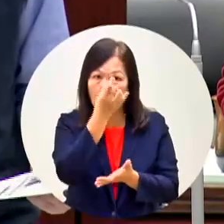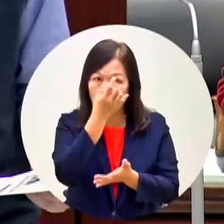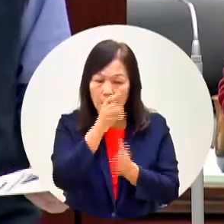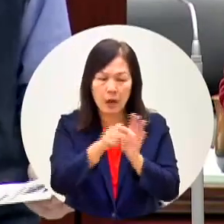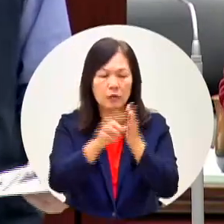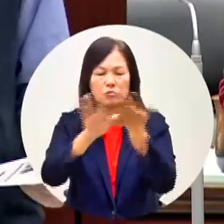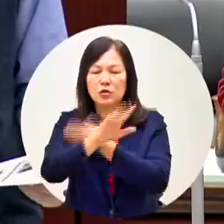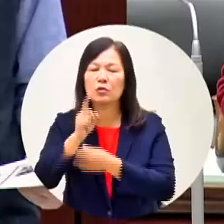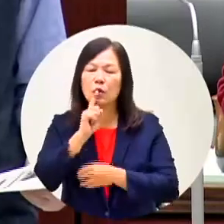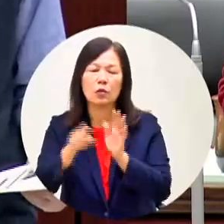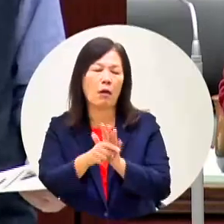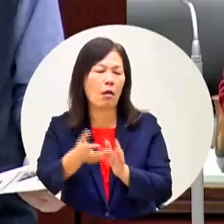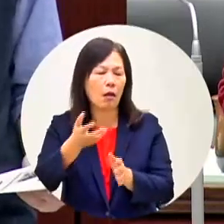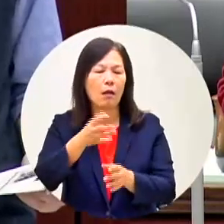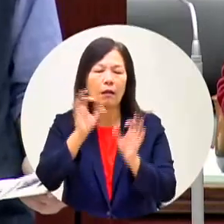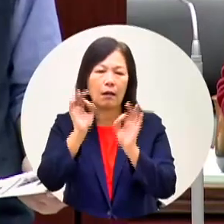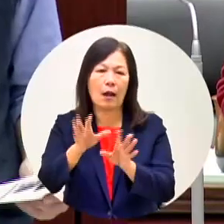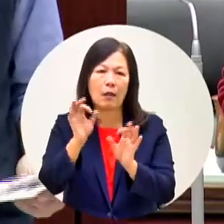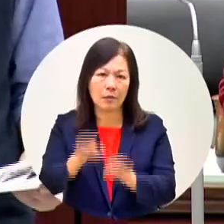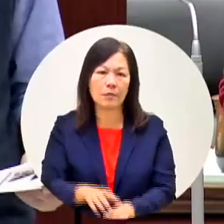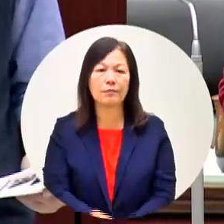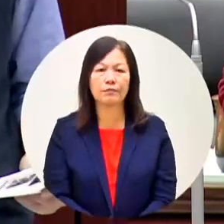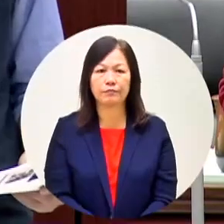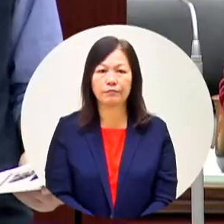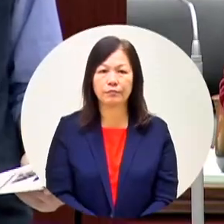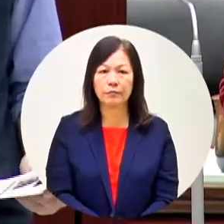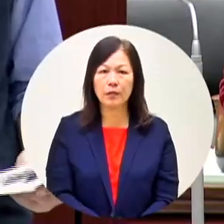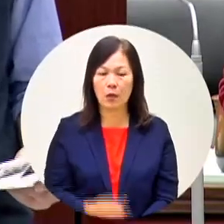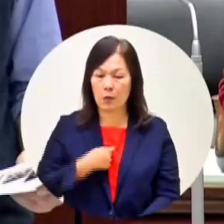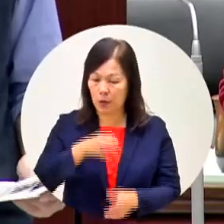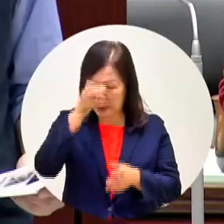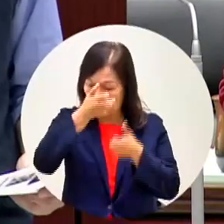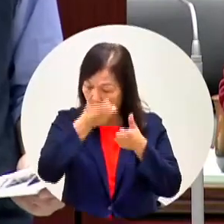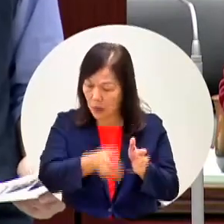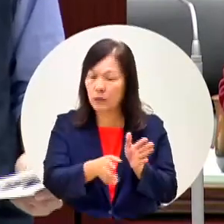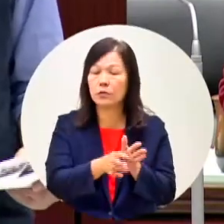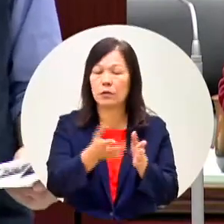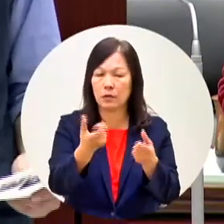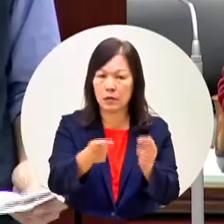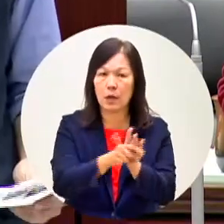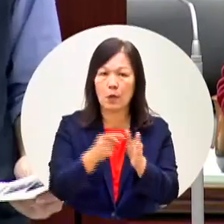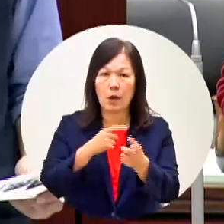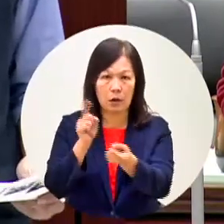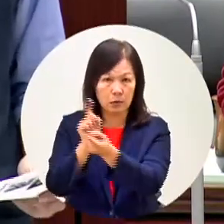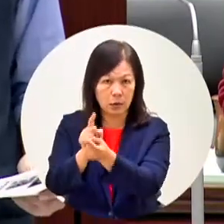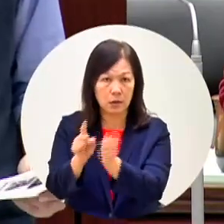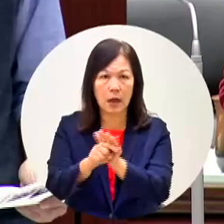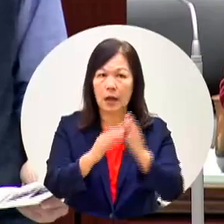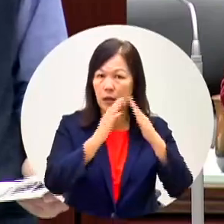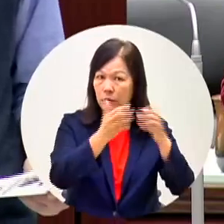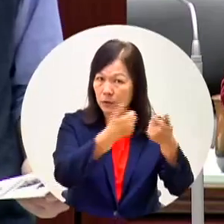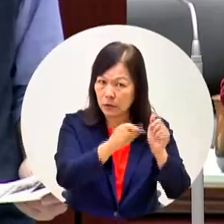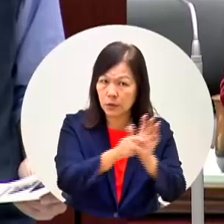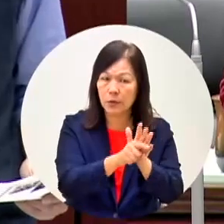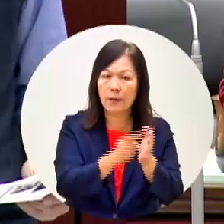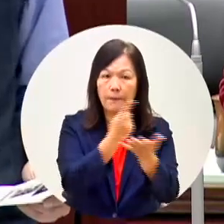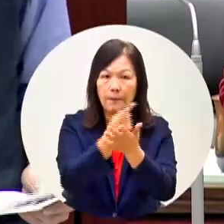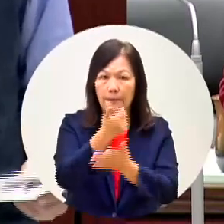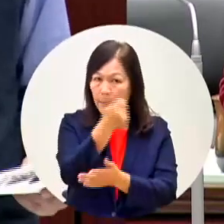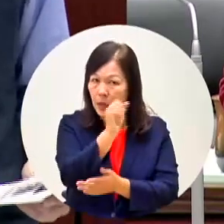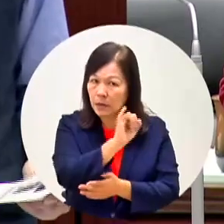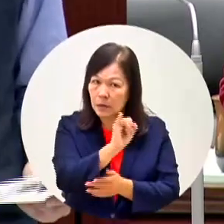看重空污，所以我在这里也要跟您还有议会各位议员女士先生以及高雄市民来宣示我的决